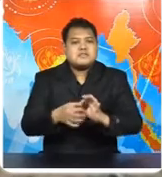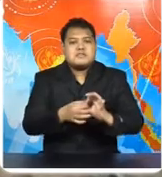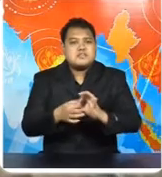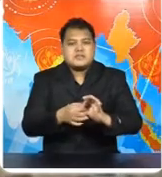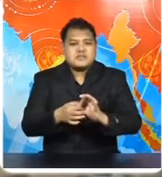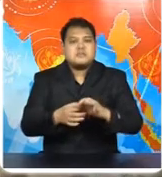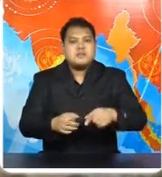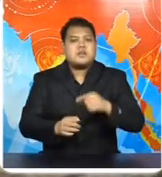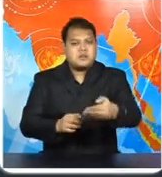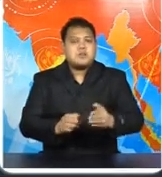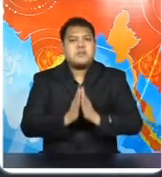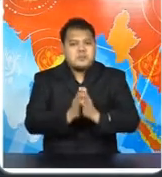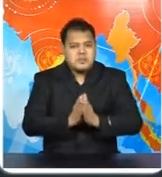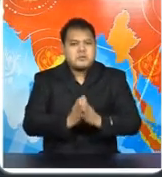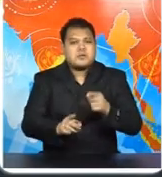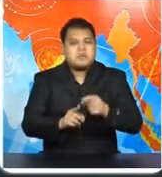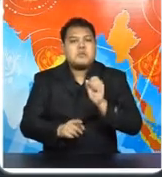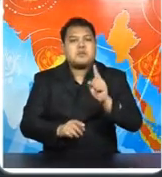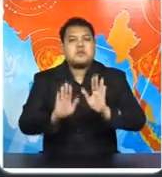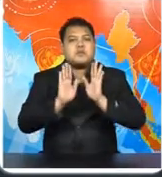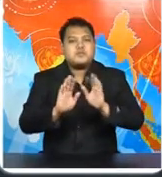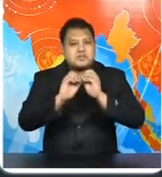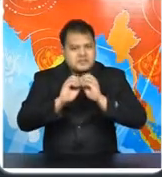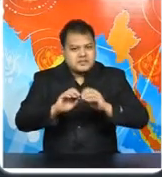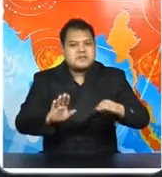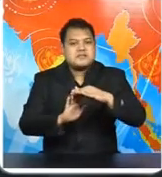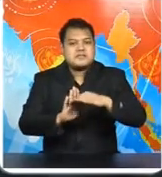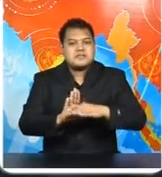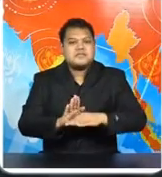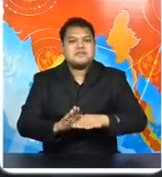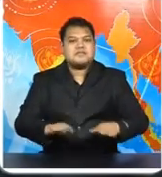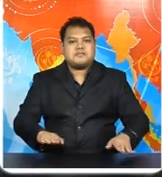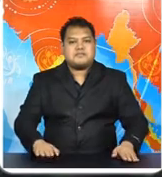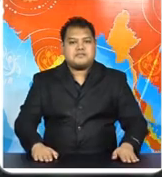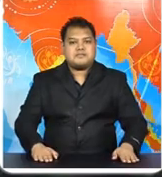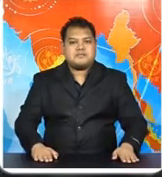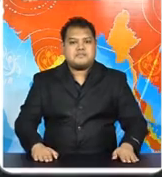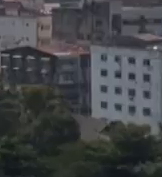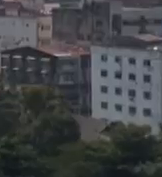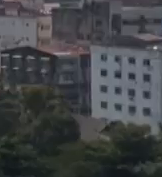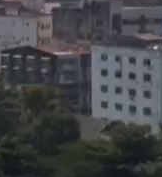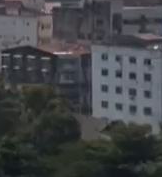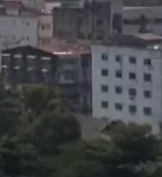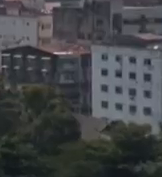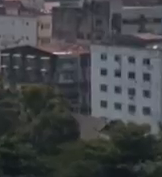ဆက်ဆံရေးပြန်ဆပြီးနောက်မြန်မာနိုင်ငံအတွက်ပထမဆုံးထုတ်ပြန်တဲ့အစီရင်ခံစာလည်းဖြစ်ပါတယ်။ကျွန်တော်ခွန်ပါတာပါ။